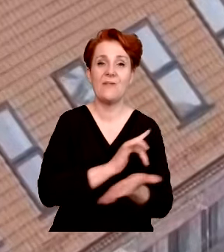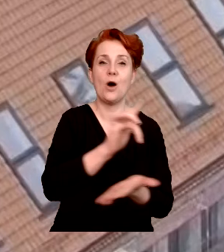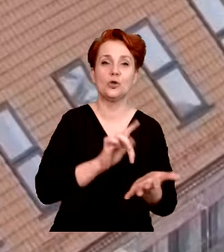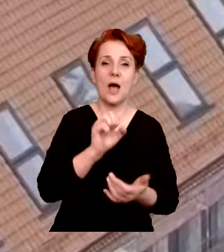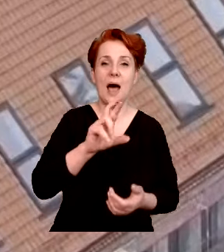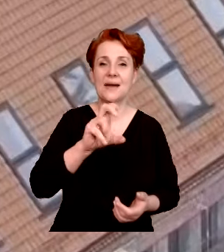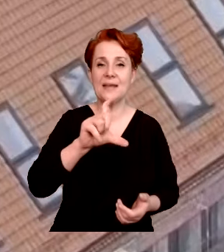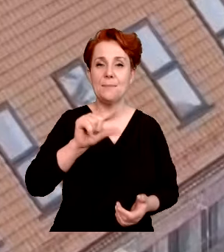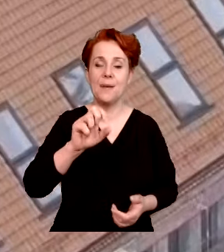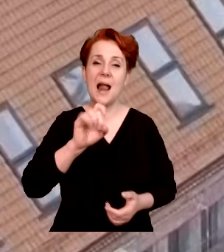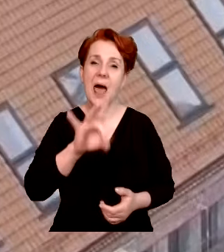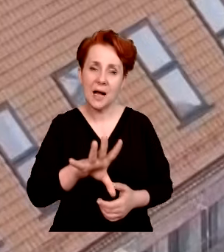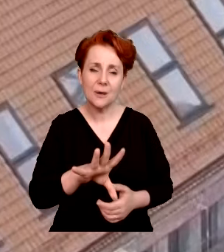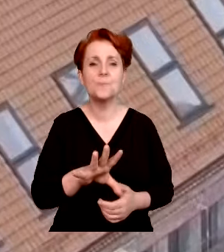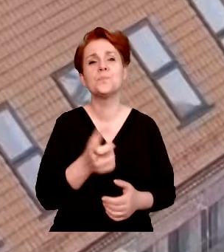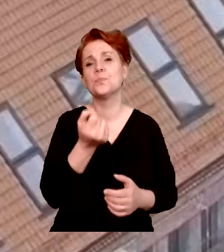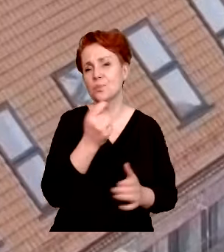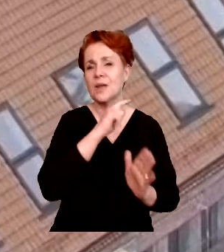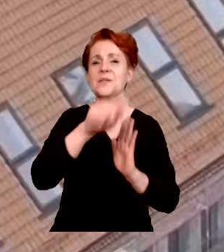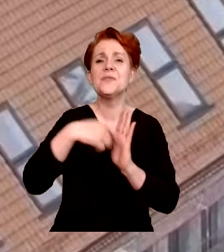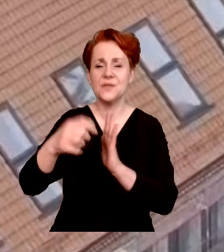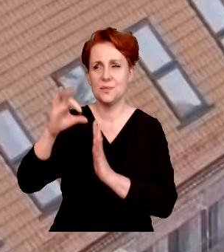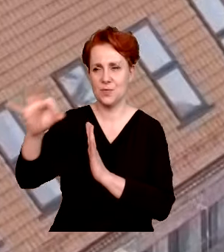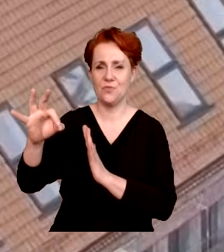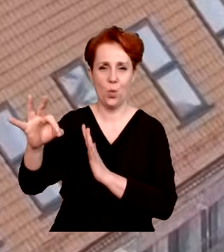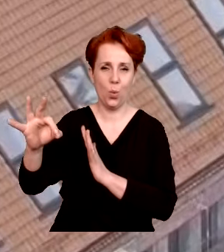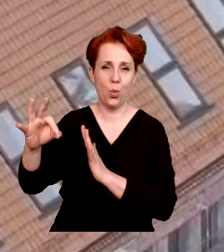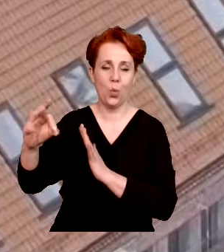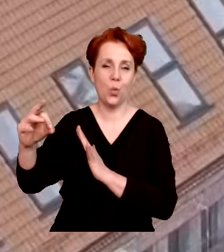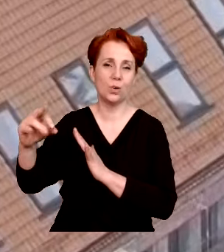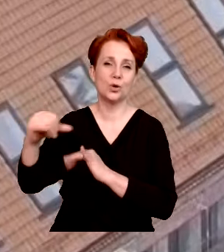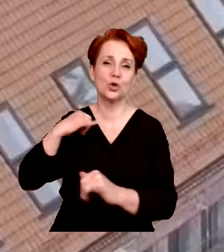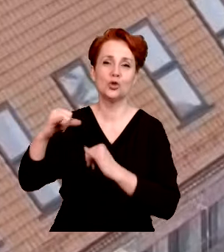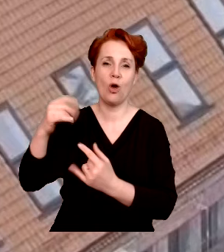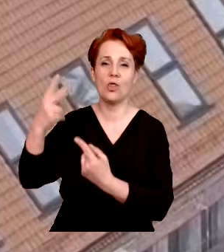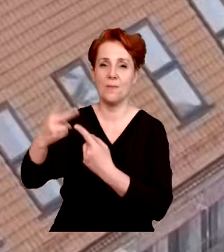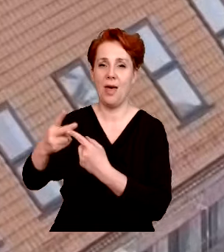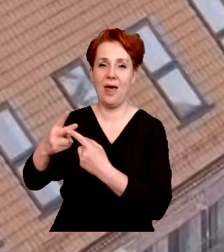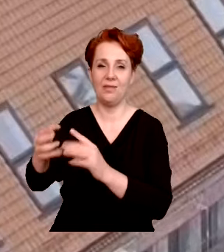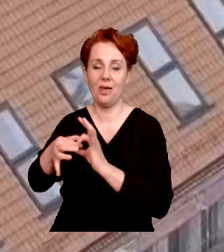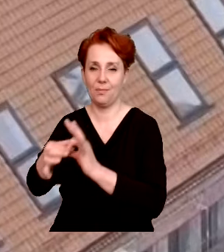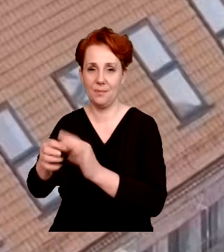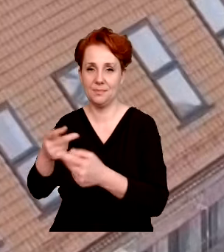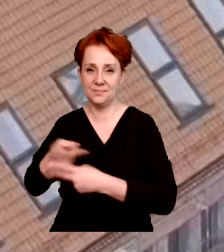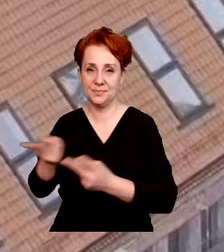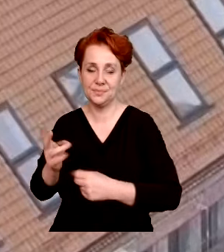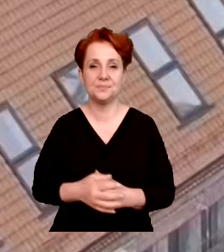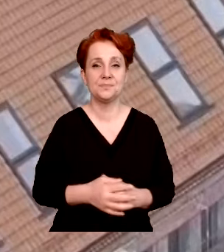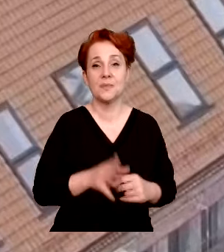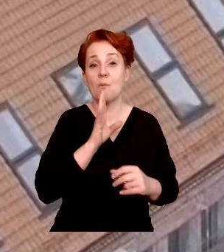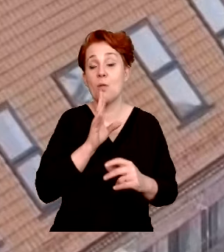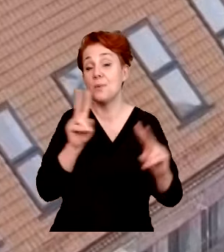powstało ostatnio trochę materiałów w prorządowych mediach. Zgodnie z ich treścią dochodziło, tu cytat, do wątpliwych